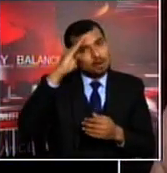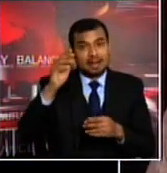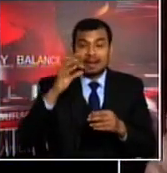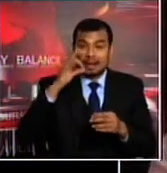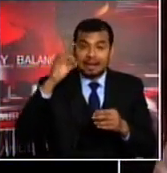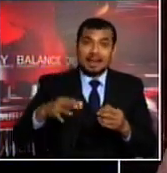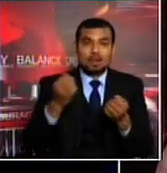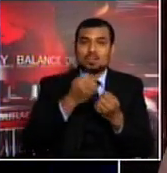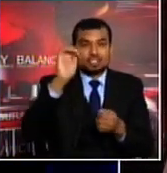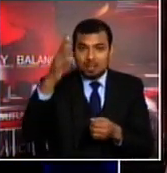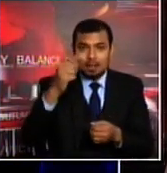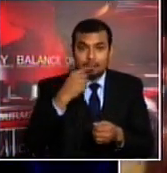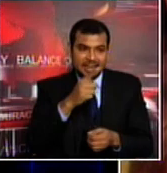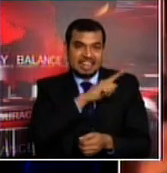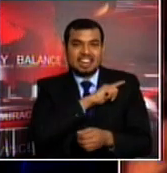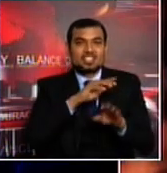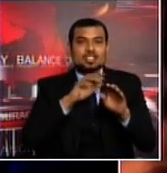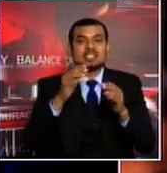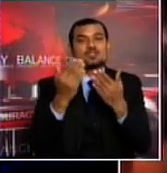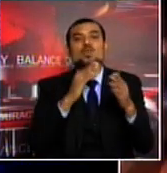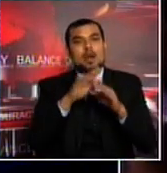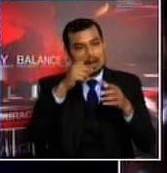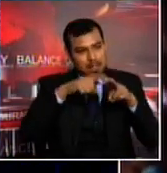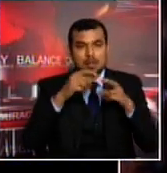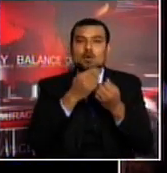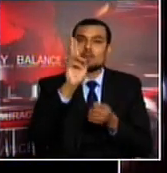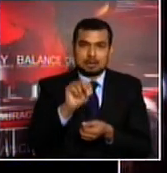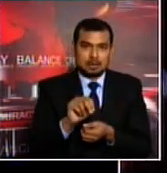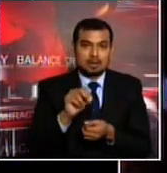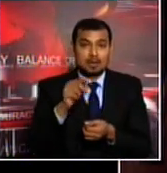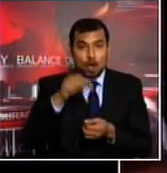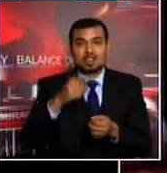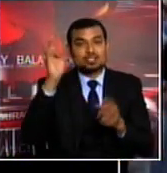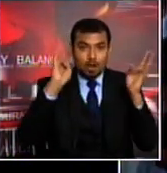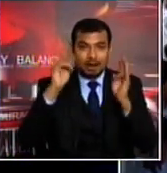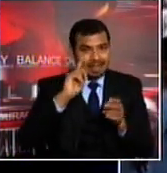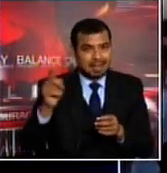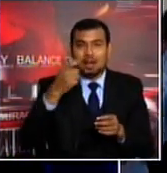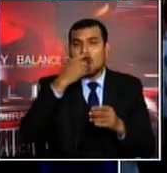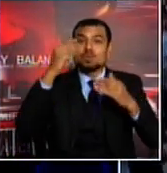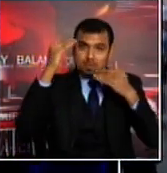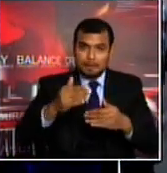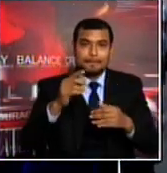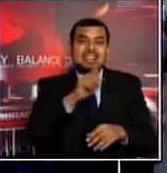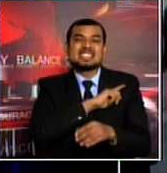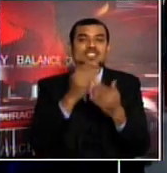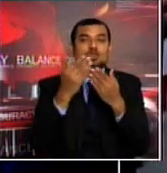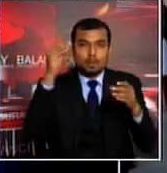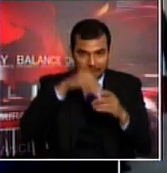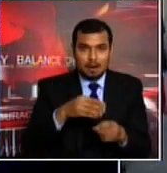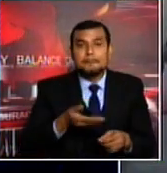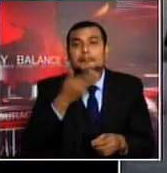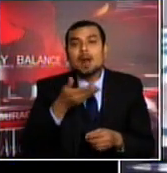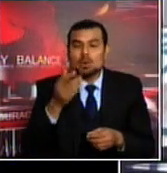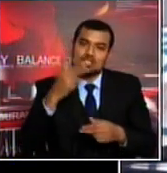स्थितिमा प्राइभेटहरूलाई नियन्त्रण गर्नुपर्छ। अहिले सहरदेखि गाउँसम्म निजी शैक्षिक संस्थामा आफ्ना बाल बालिकाका लागि पढाउने